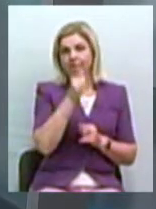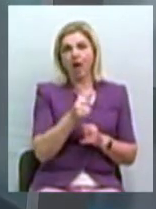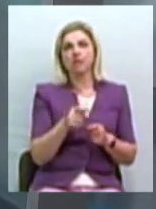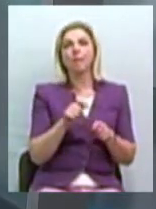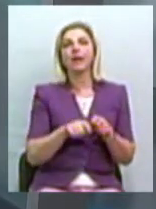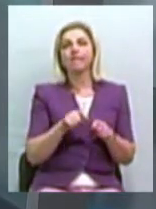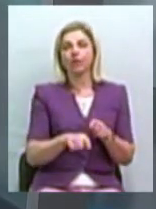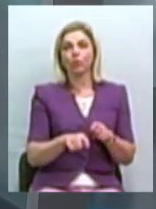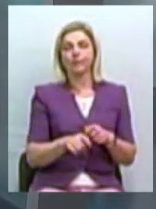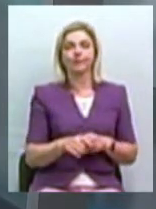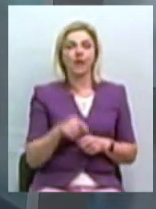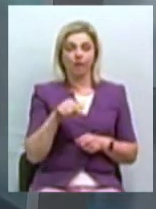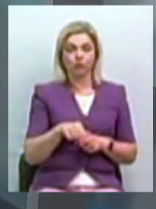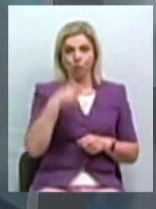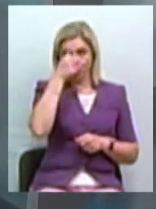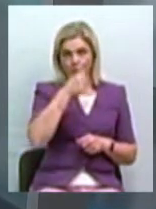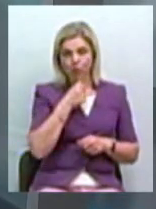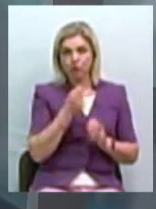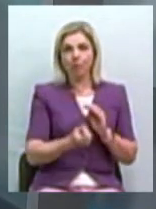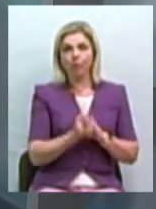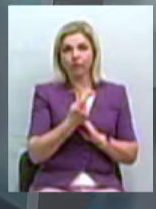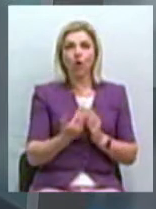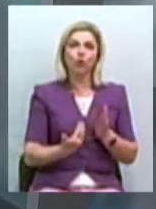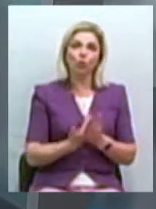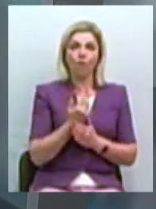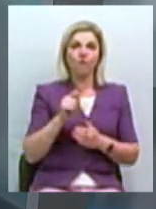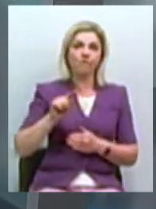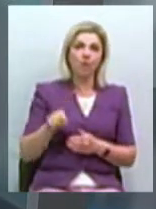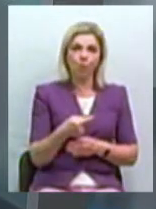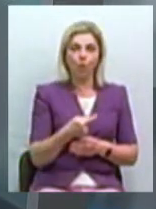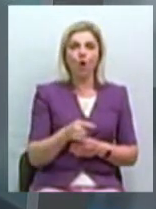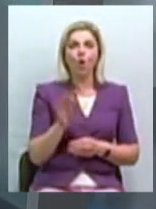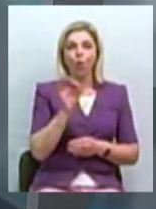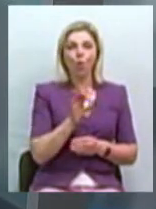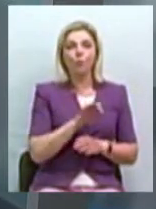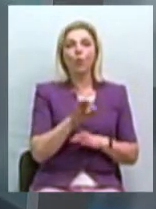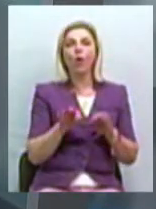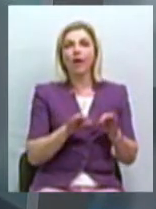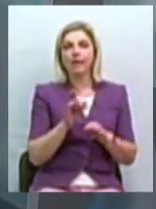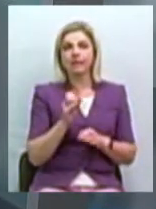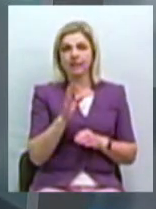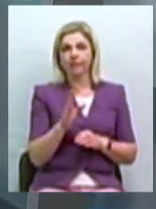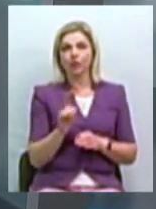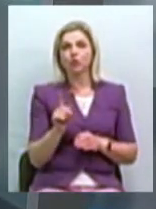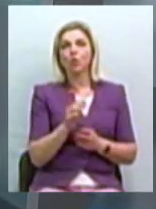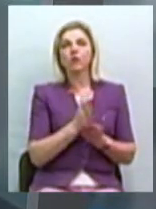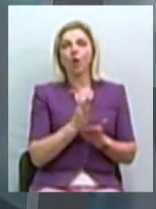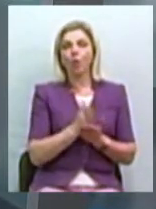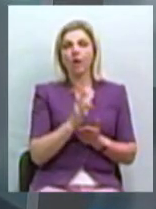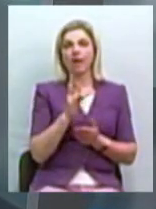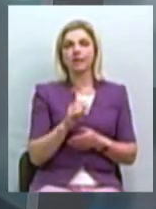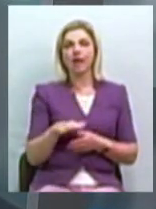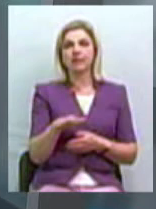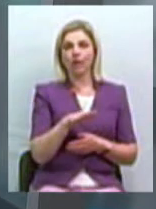році, по-перше, у нас, да, з'явилась така нова вимога, це щодо проєктів, які розташовувались на